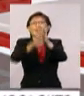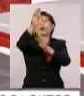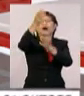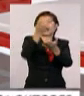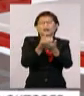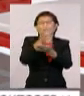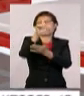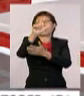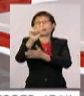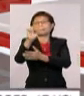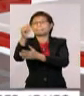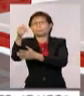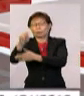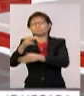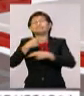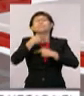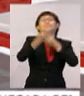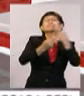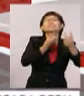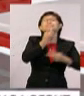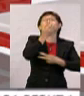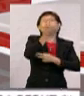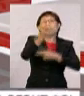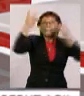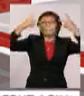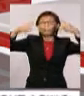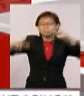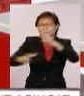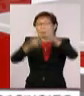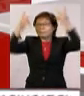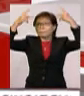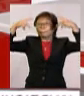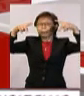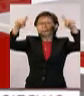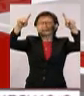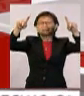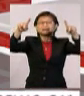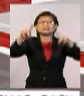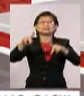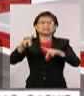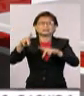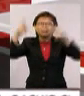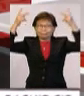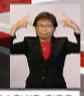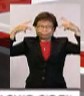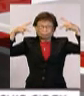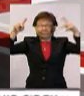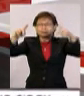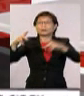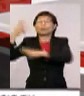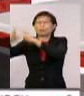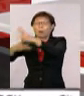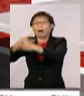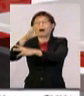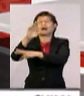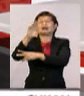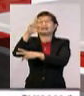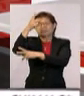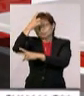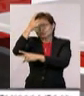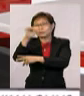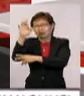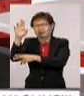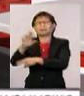Labuan. Keyakinan itu disuarakan Timbalan Presiden Warisan, Dato' Daryl Lai King. Bagi beliau, meski Labuan mampu untuk